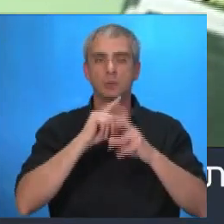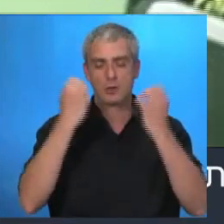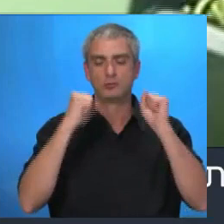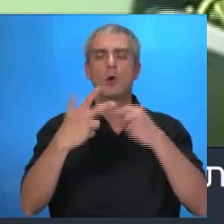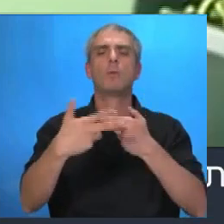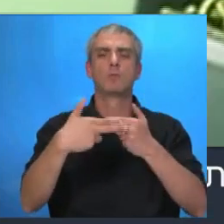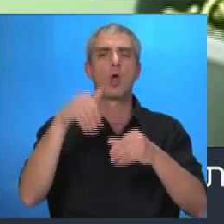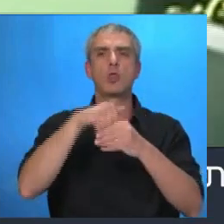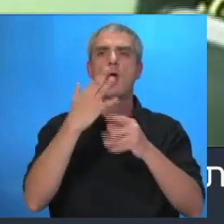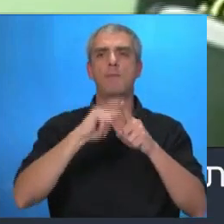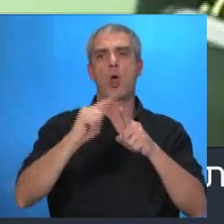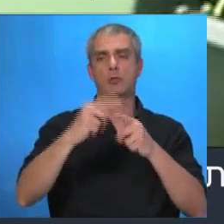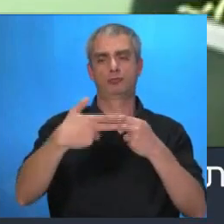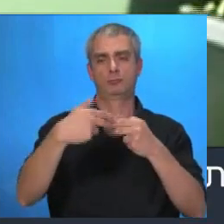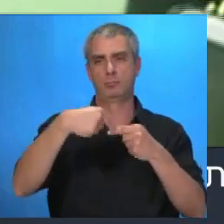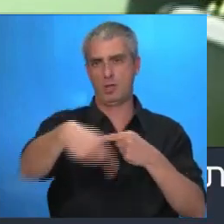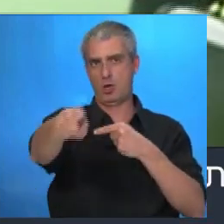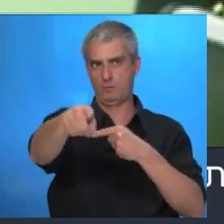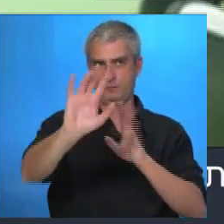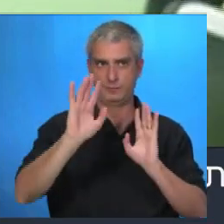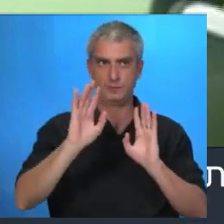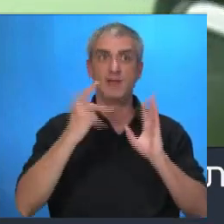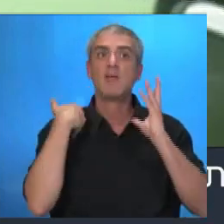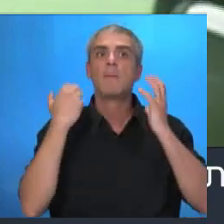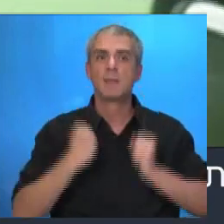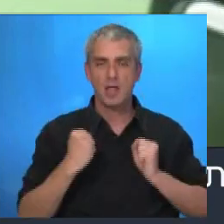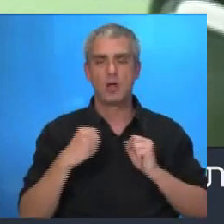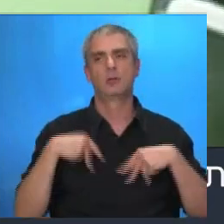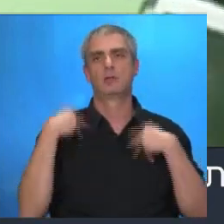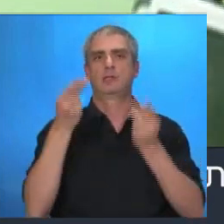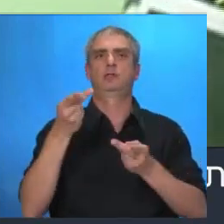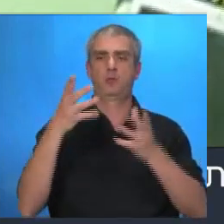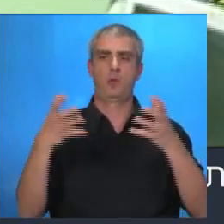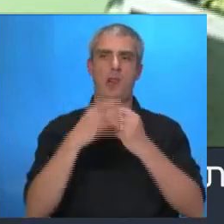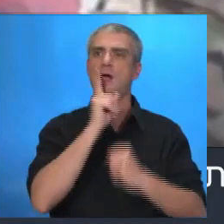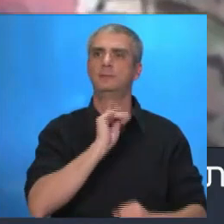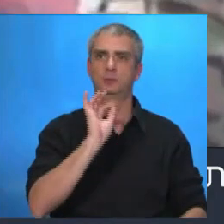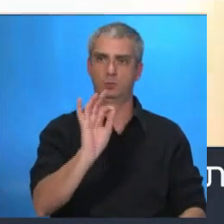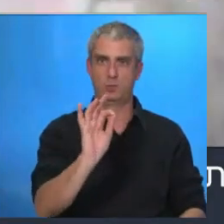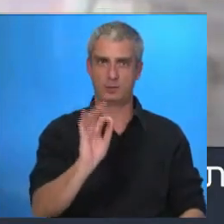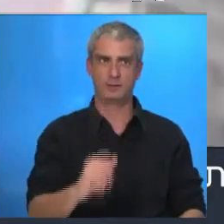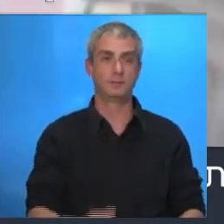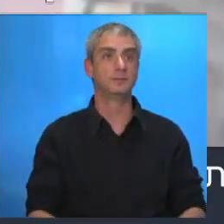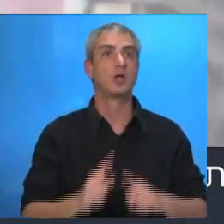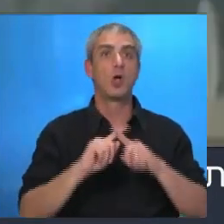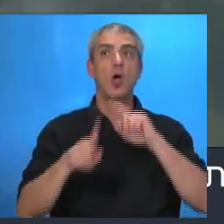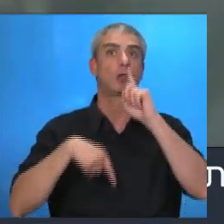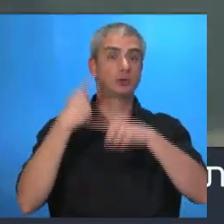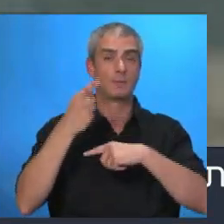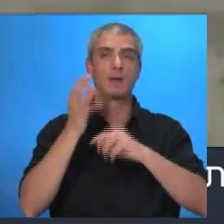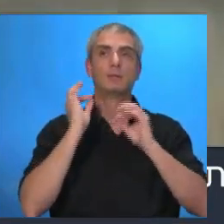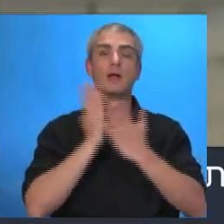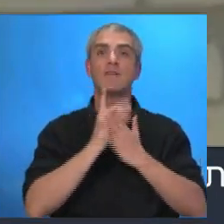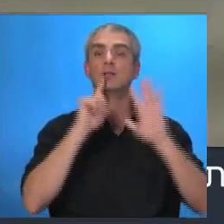אל-סוריה סיחסר פי גדון אשהר, וסיעוד אל-אמן ואל-אסתיקרר אלא אל-שעב אל-סורי. בחודש הבא ימלאו 7